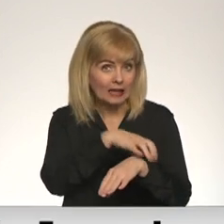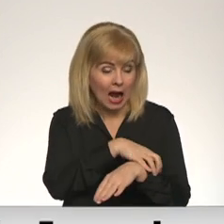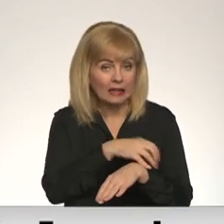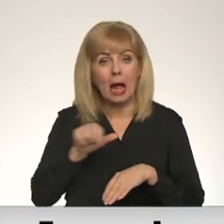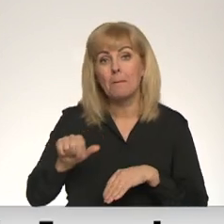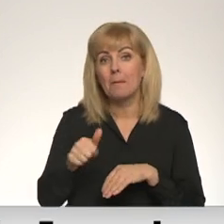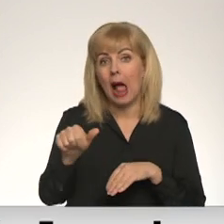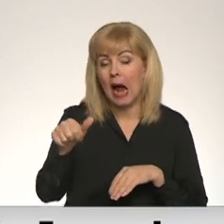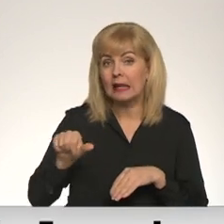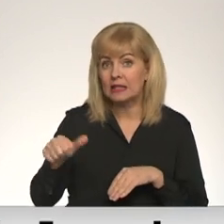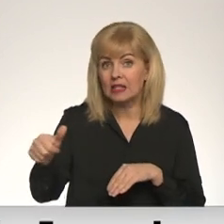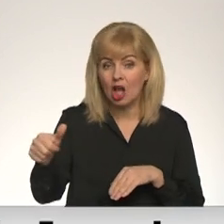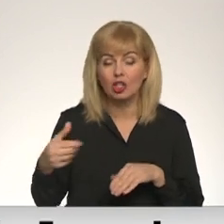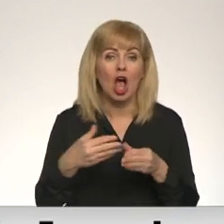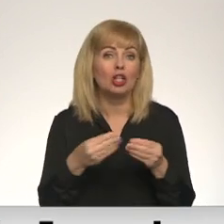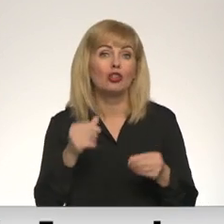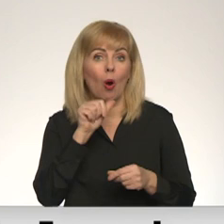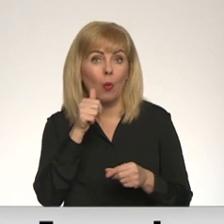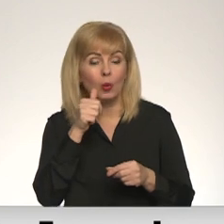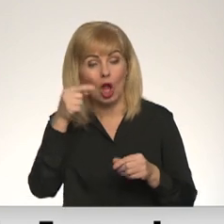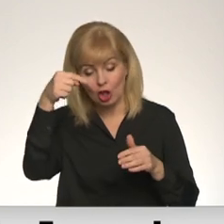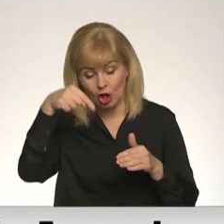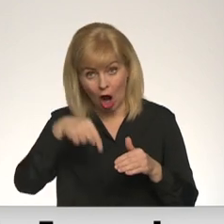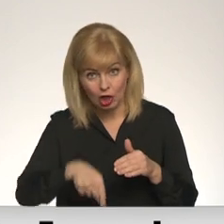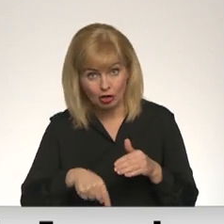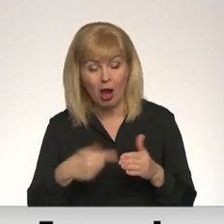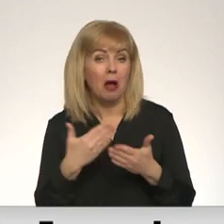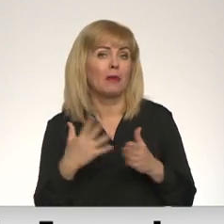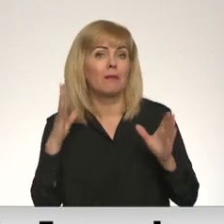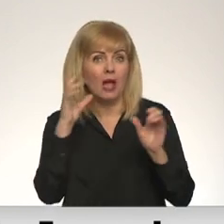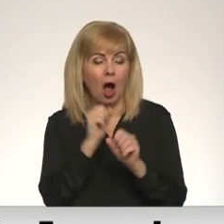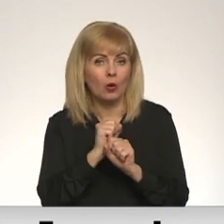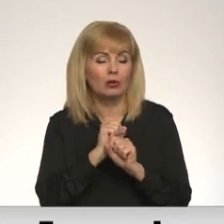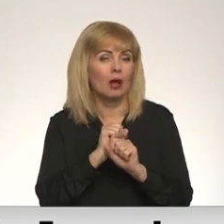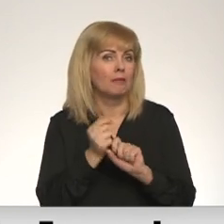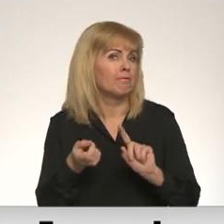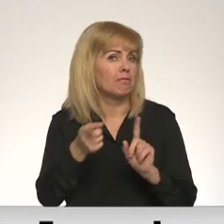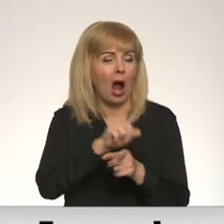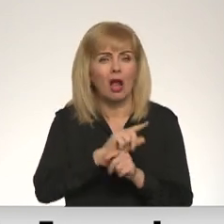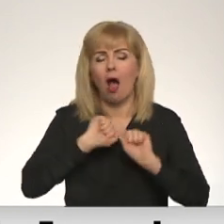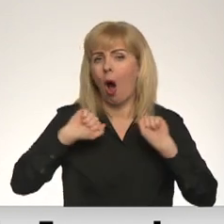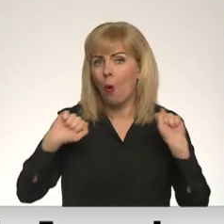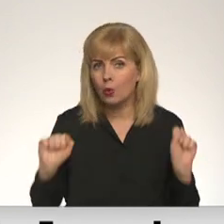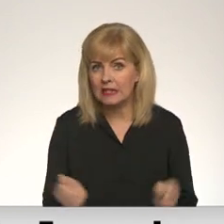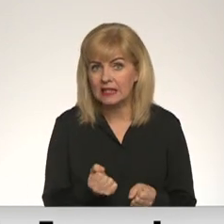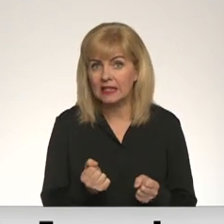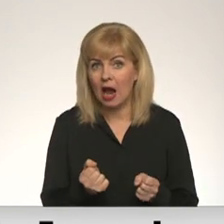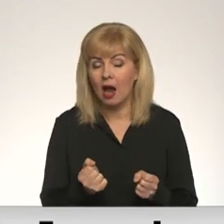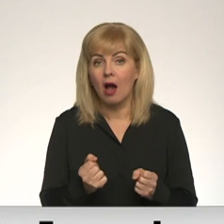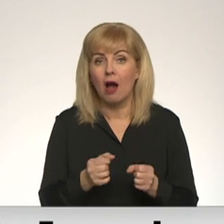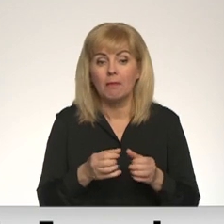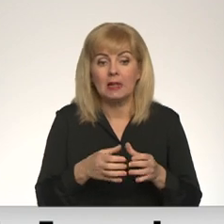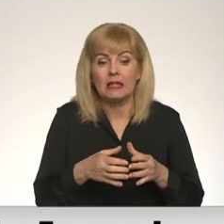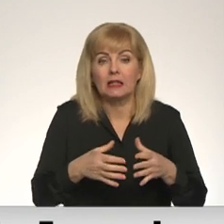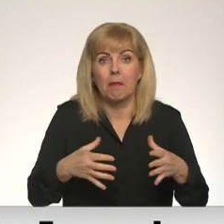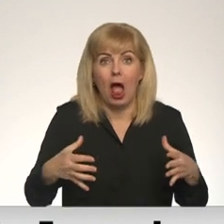plaisas plaisiņas un izkusušais ūdens satek iekšā. Un naktī atkal ļoti strauji tas viss sasalst un izplešas,